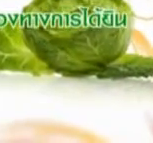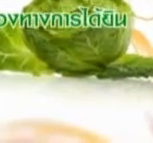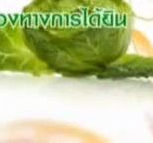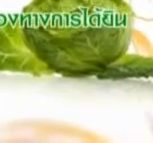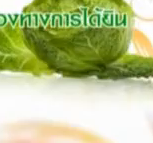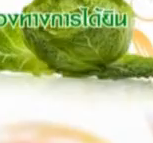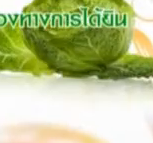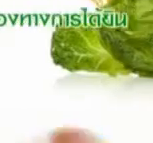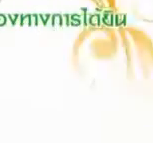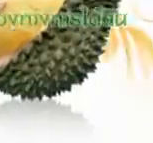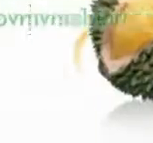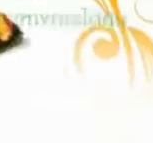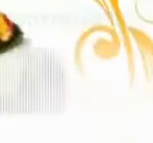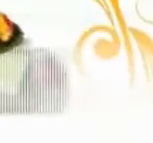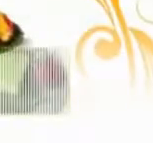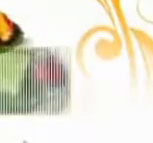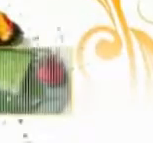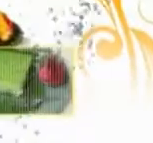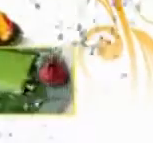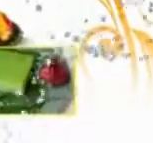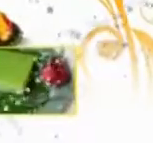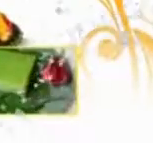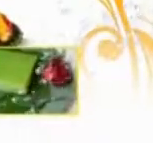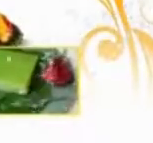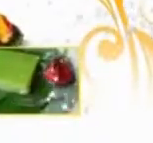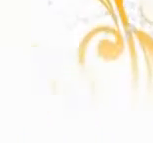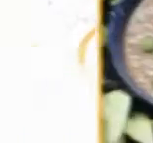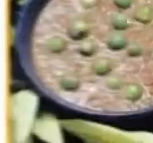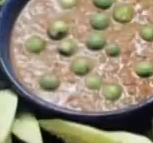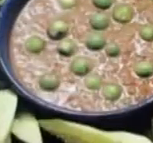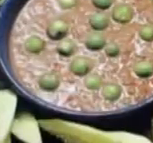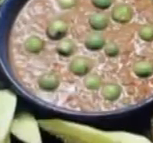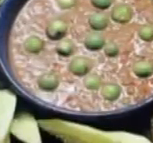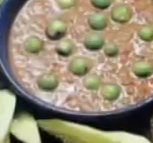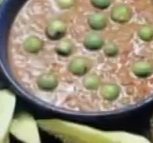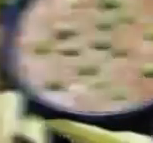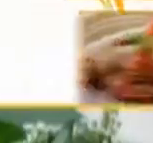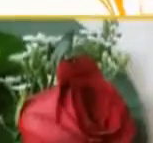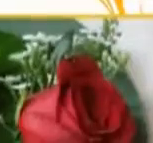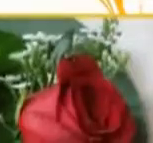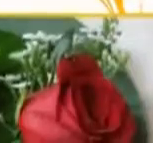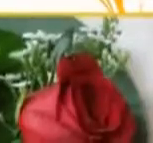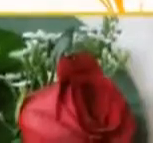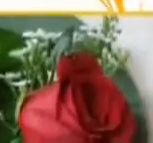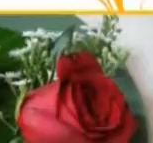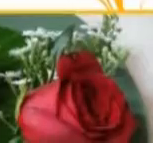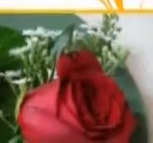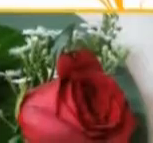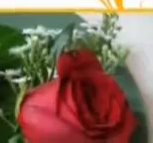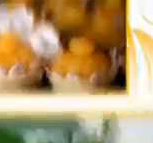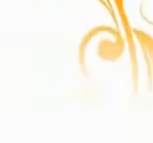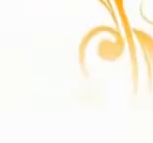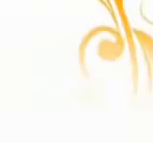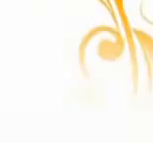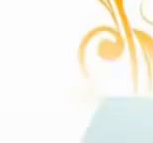ดีสืบทอดกันมายาวนานทุกบ้านเอาไว้ทำกินกัน